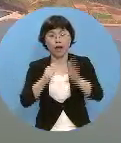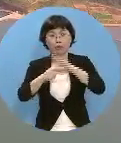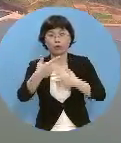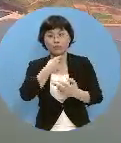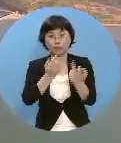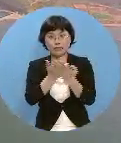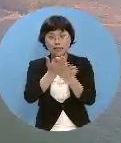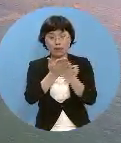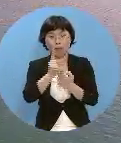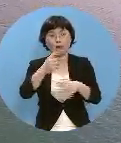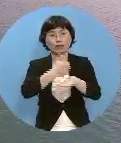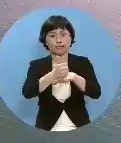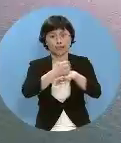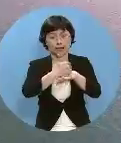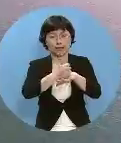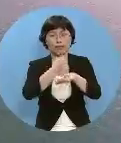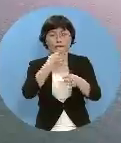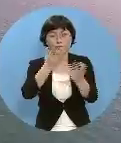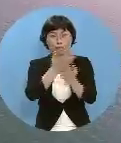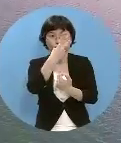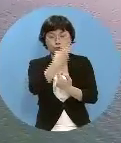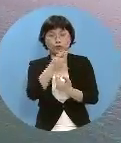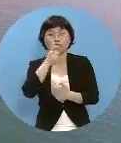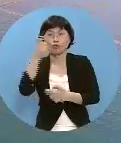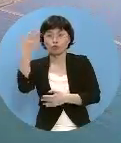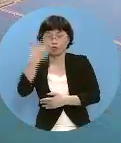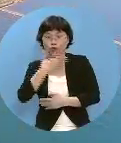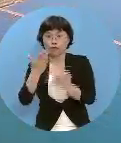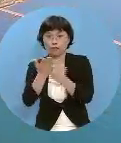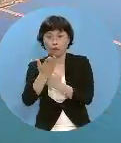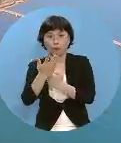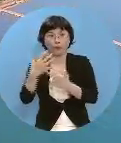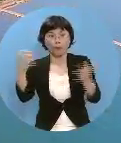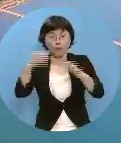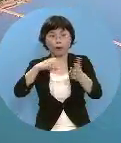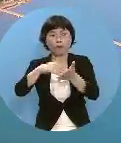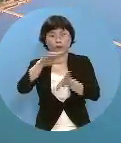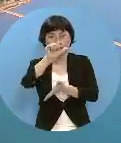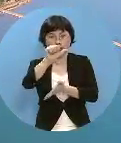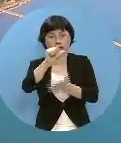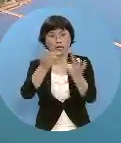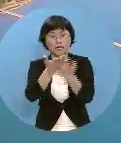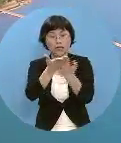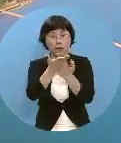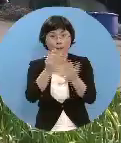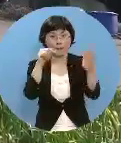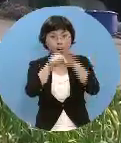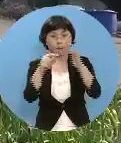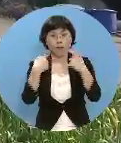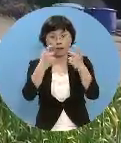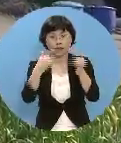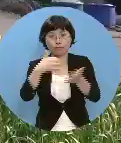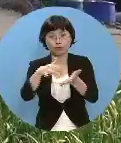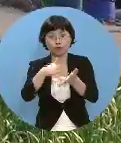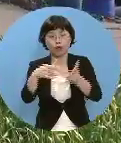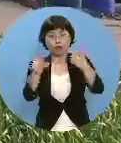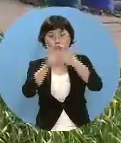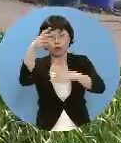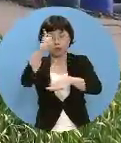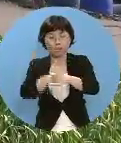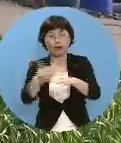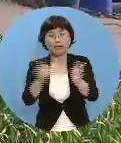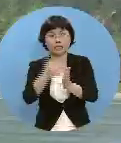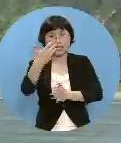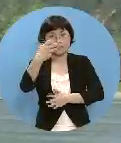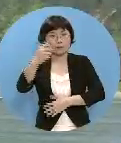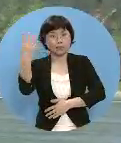싶은 섬인 신안 박지도와 반월도, 여수 낭도 등 다섯 곳의 섬 방문객이 올해 6월 말까지 18만 4천